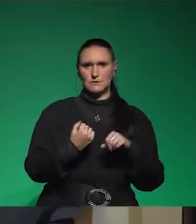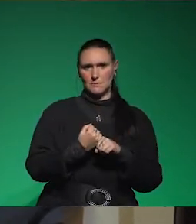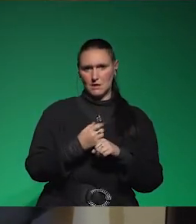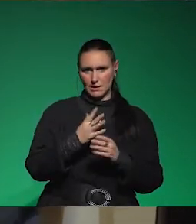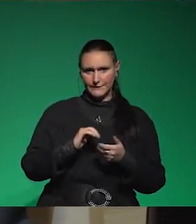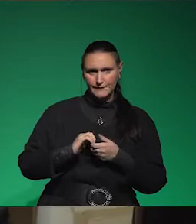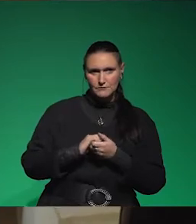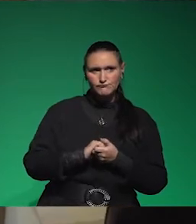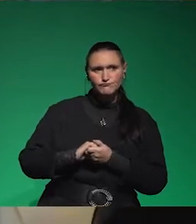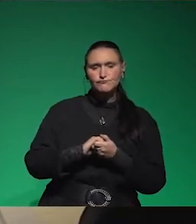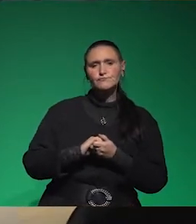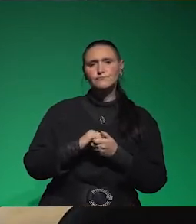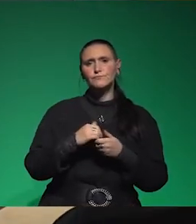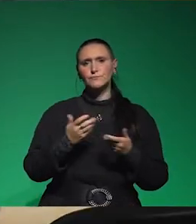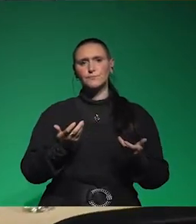Ihnen beim